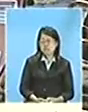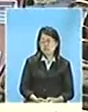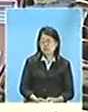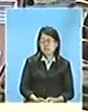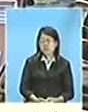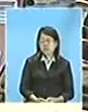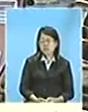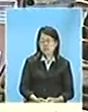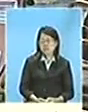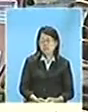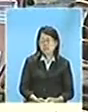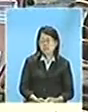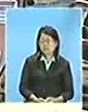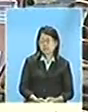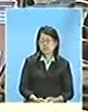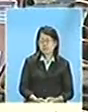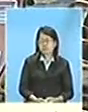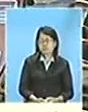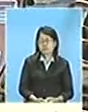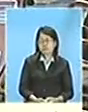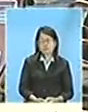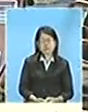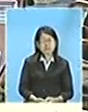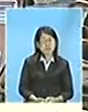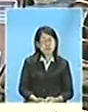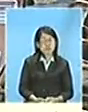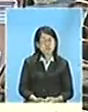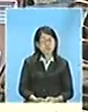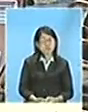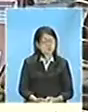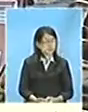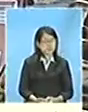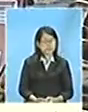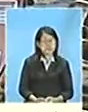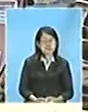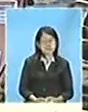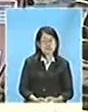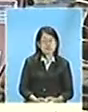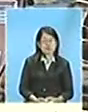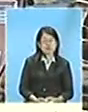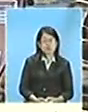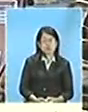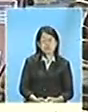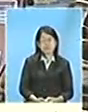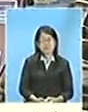Thank you.